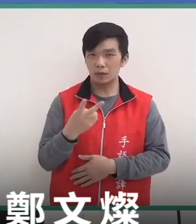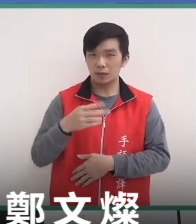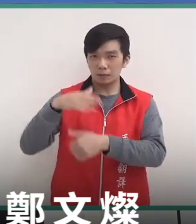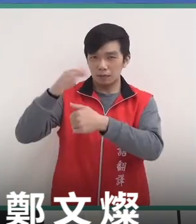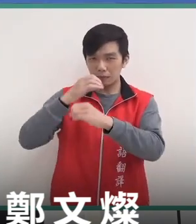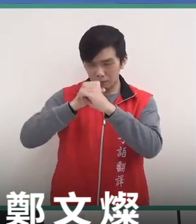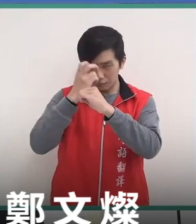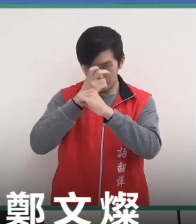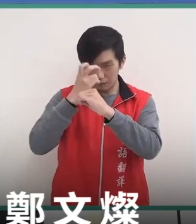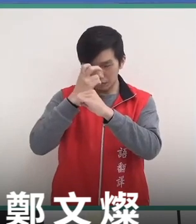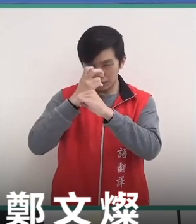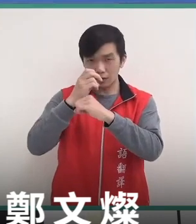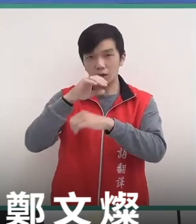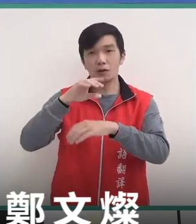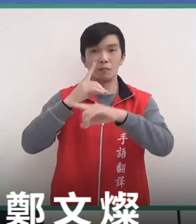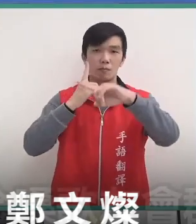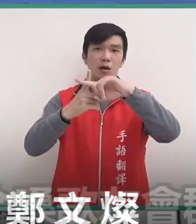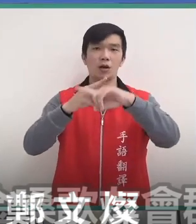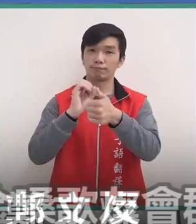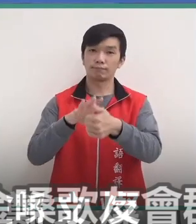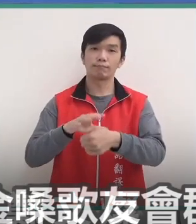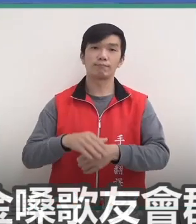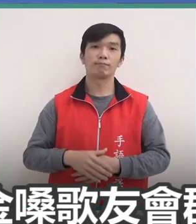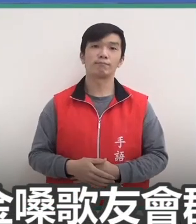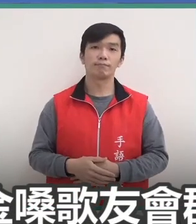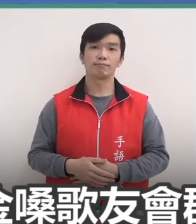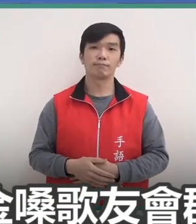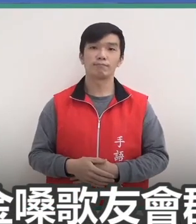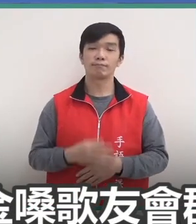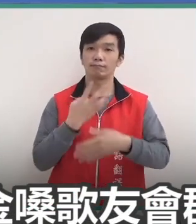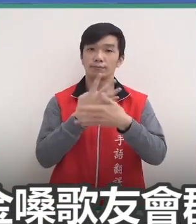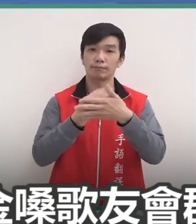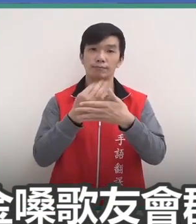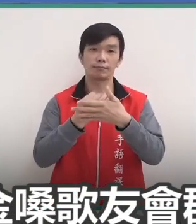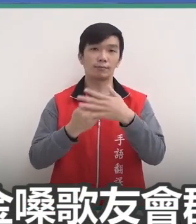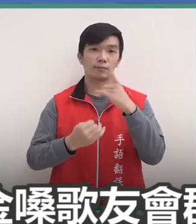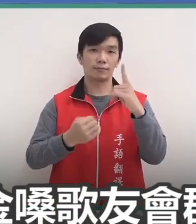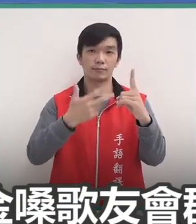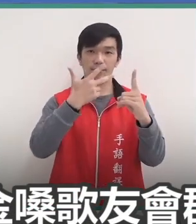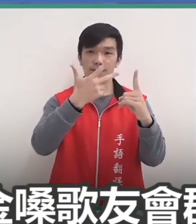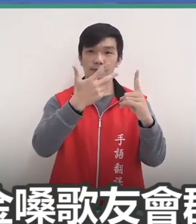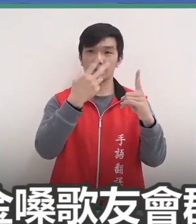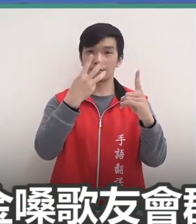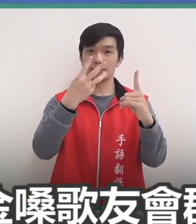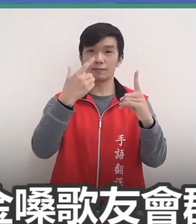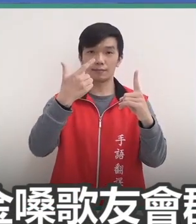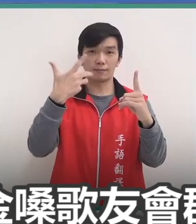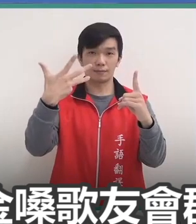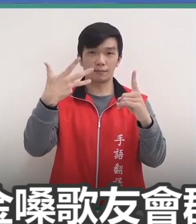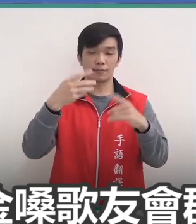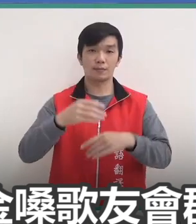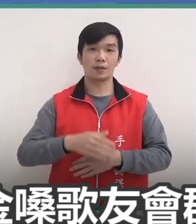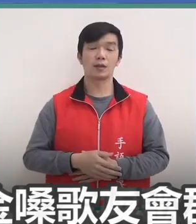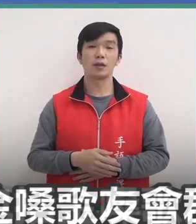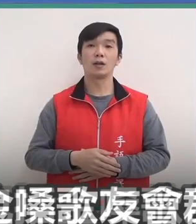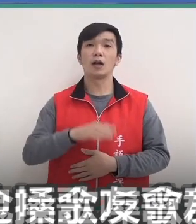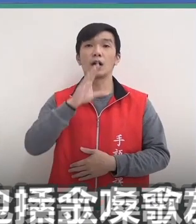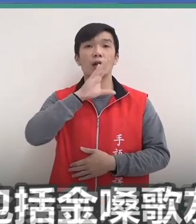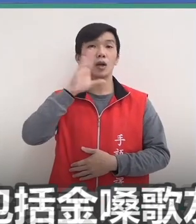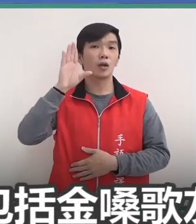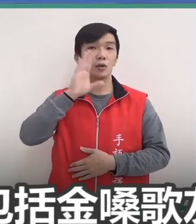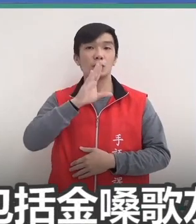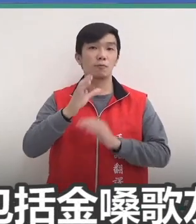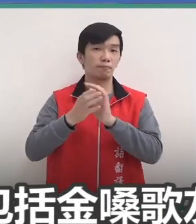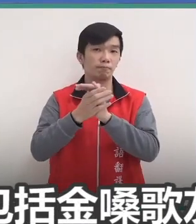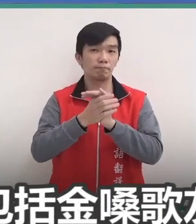行这个群聚感染没有关系的。17368就是金赏歌友会的会员，